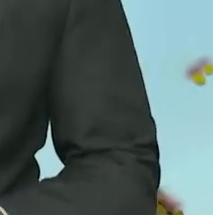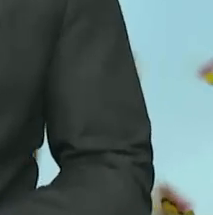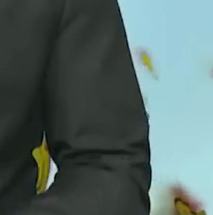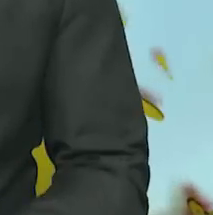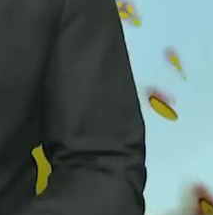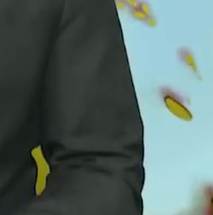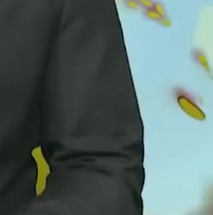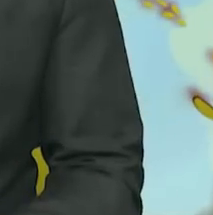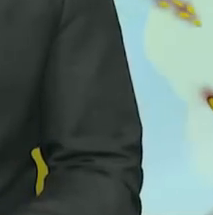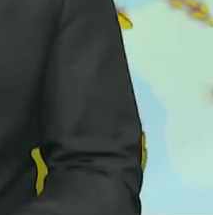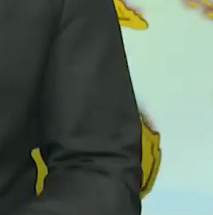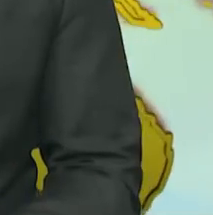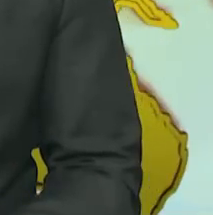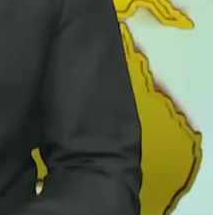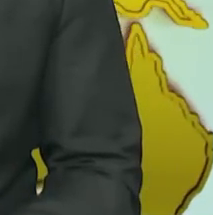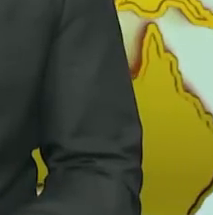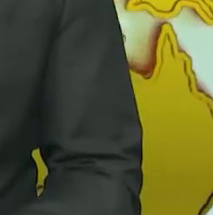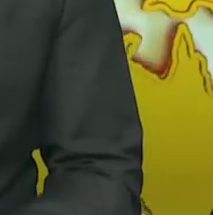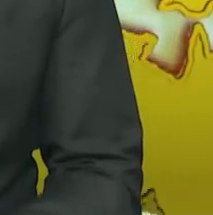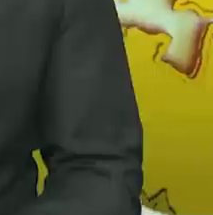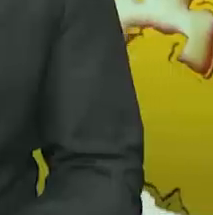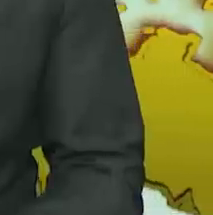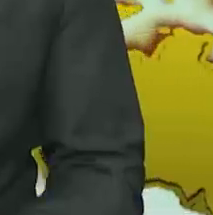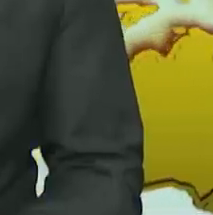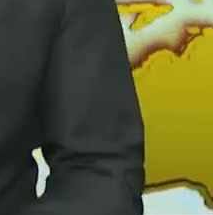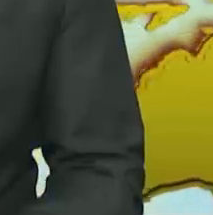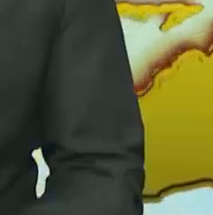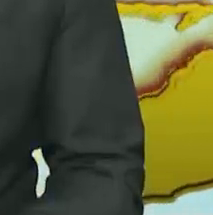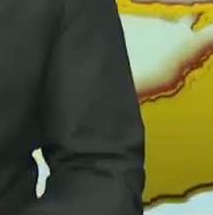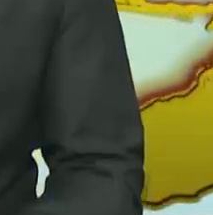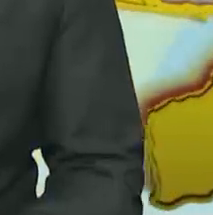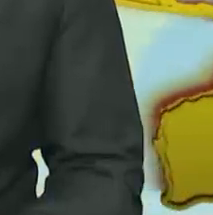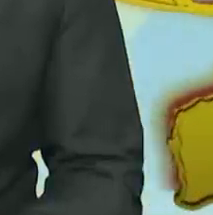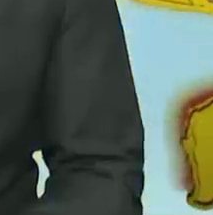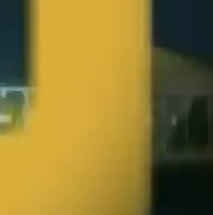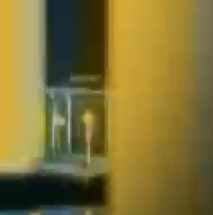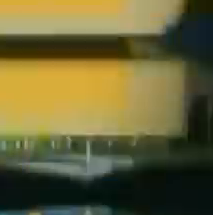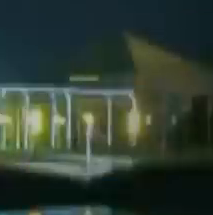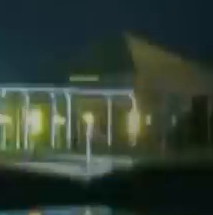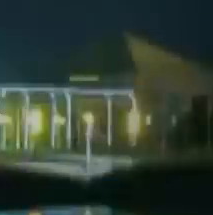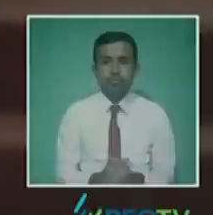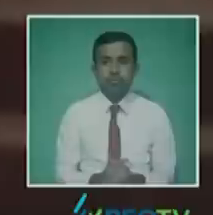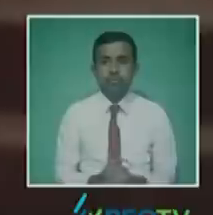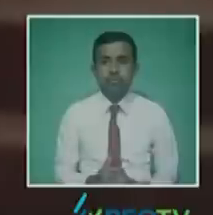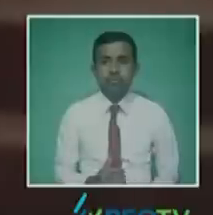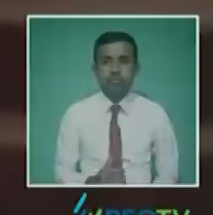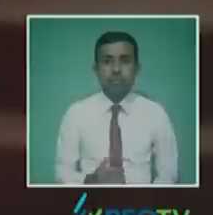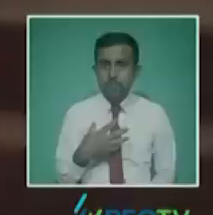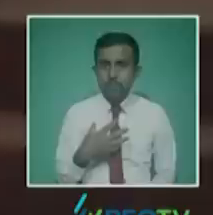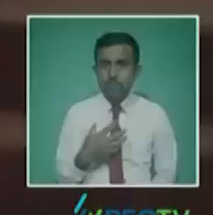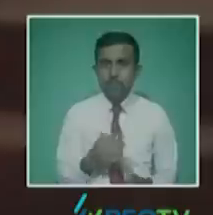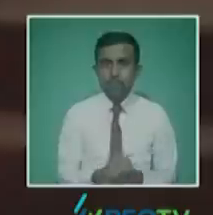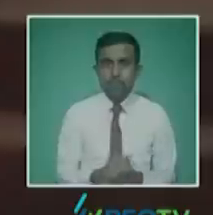අයවැය කාරක සභා විවාදයේ අටවන දිනය ඊයේ දින පැවැතුණා. මේෙහිදී පළ වූ අදහස් පහුගිය